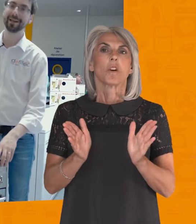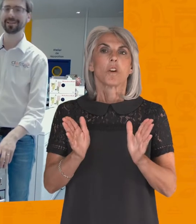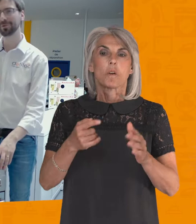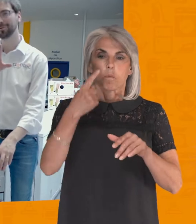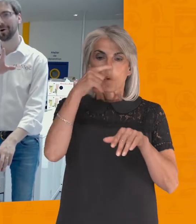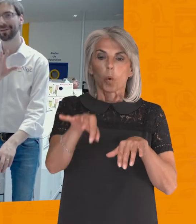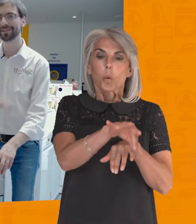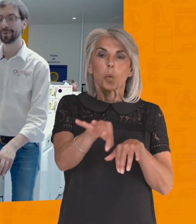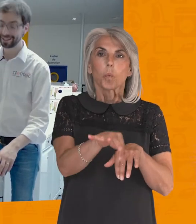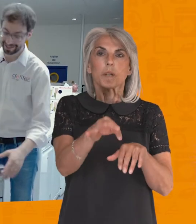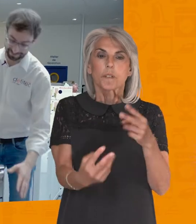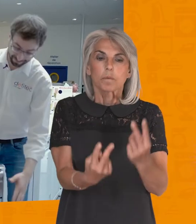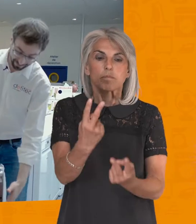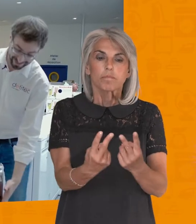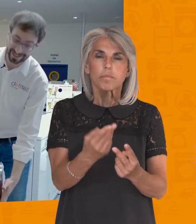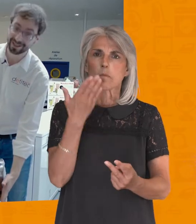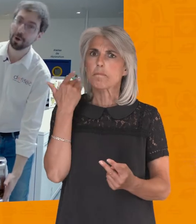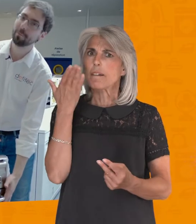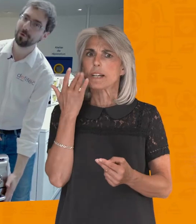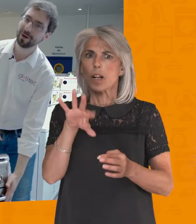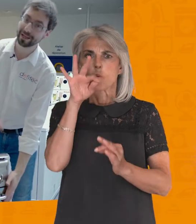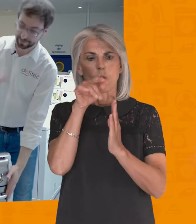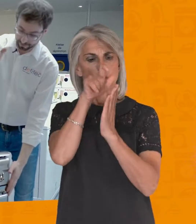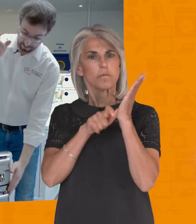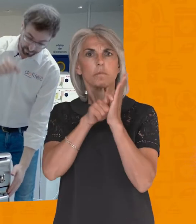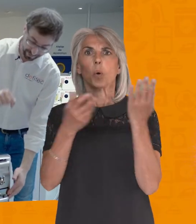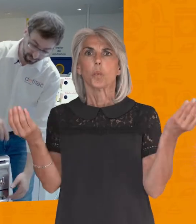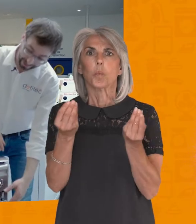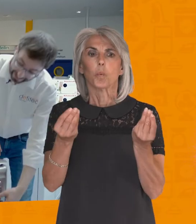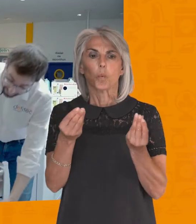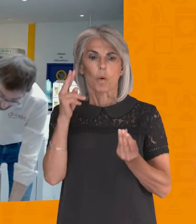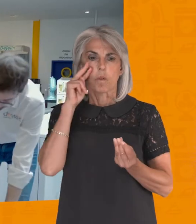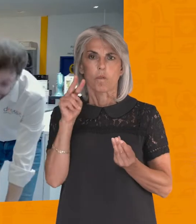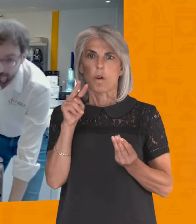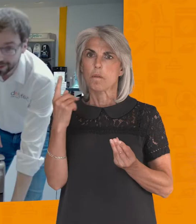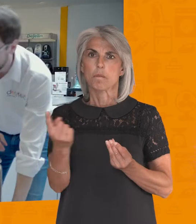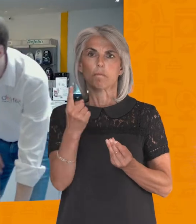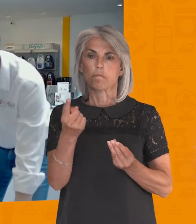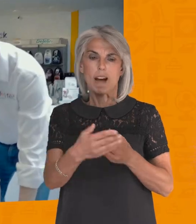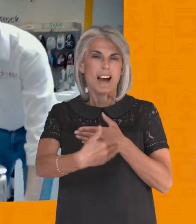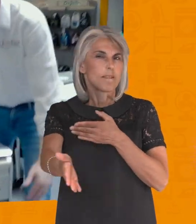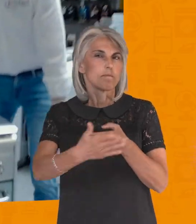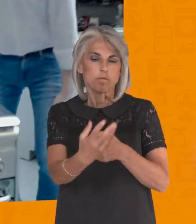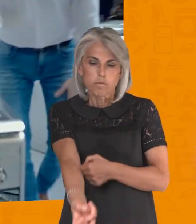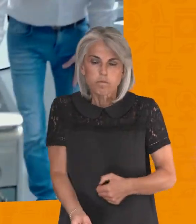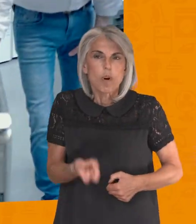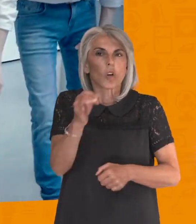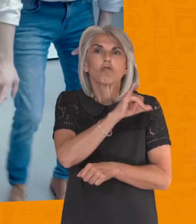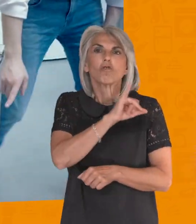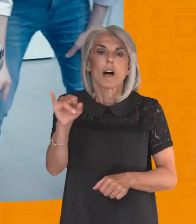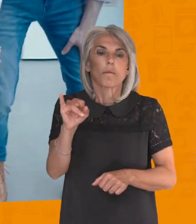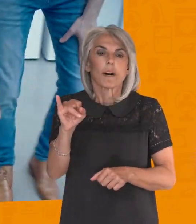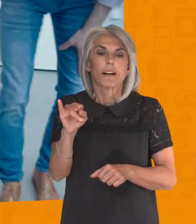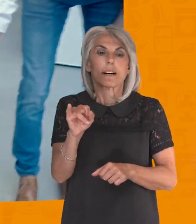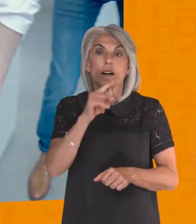cuisinières c'est souvent un électroménager pas facile pour voir la référence donc venez voix il n'est pas dans la porte du four il est situé